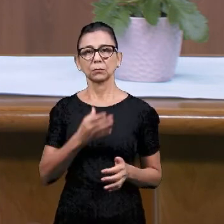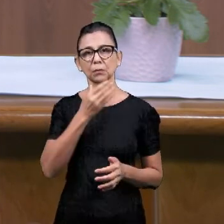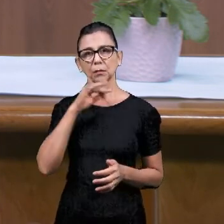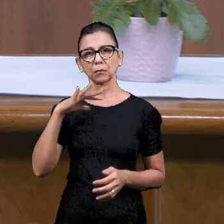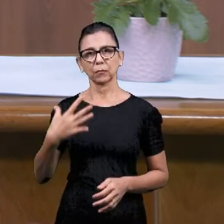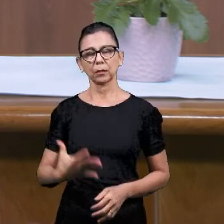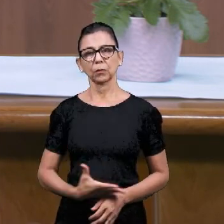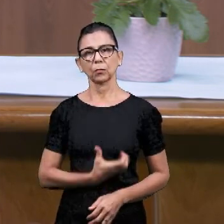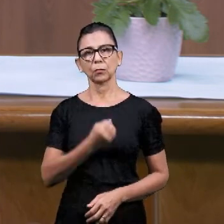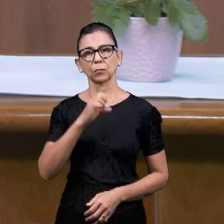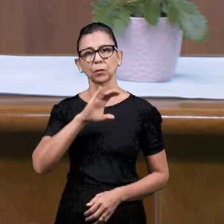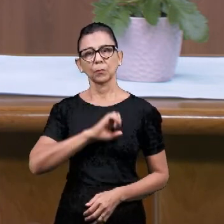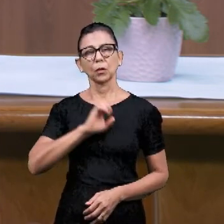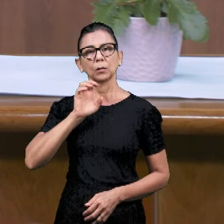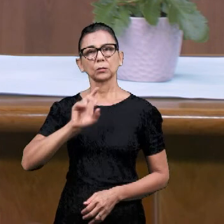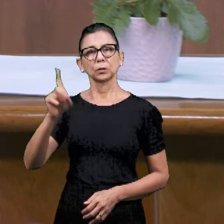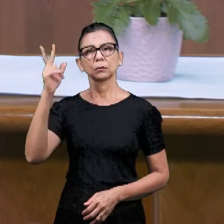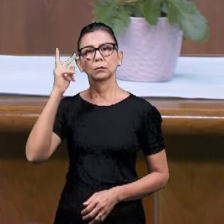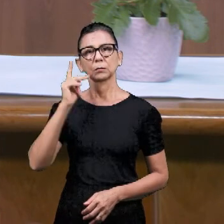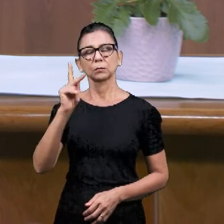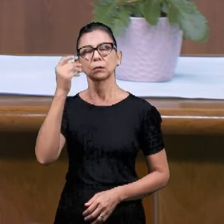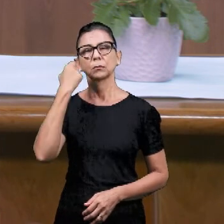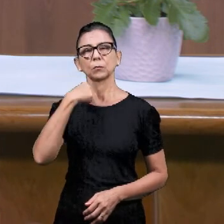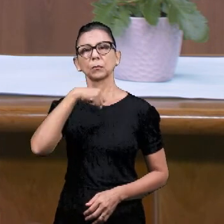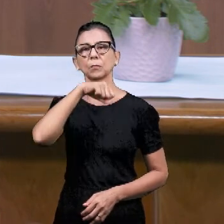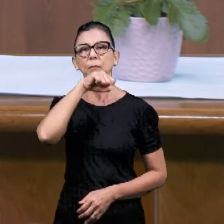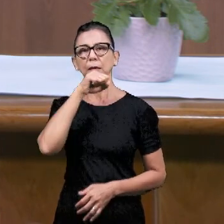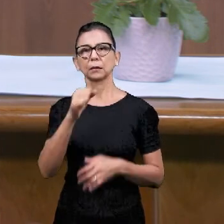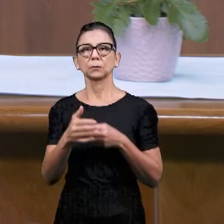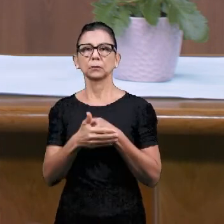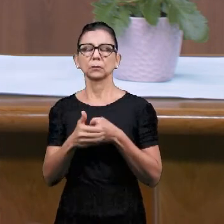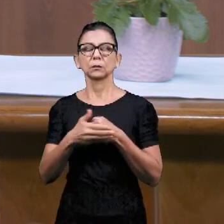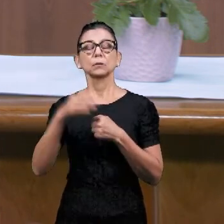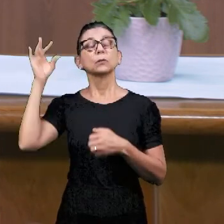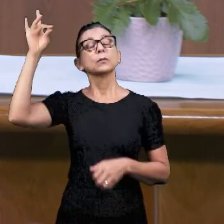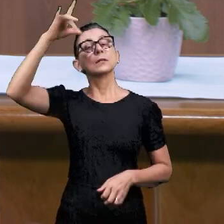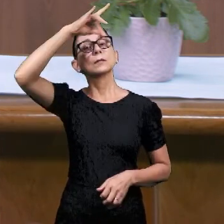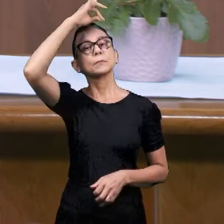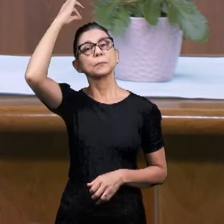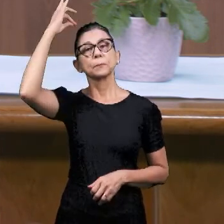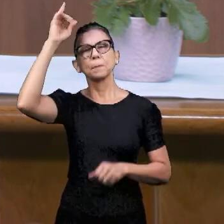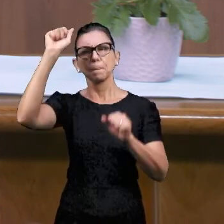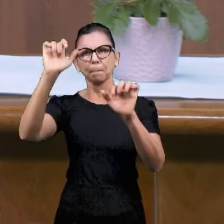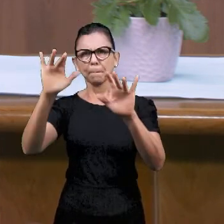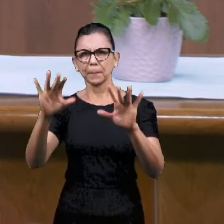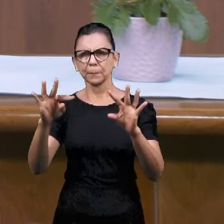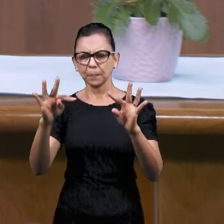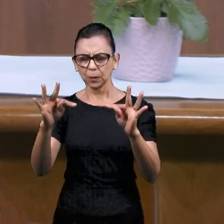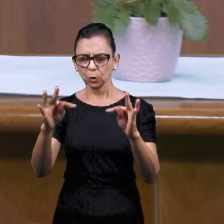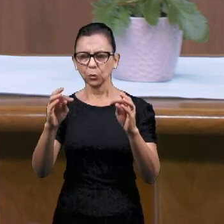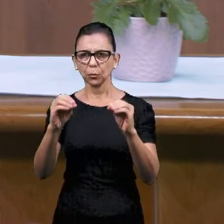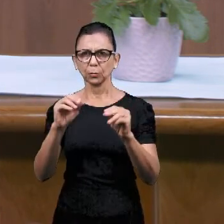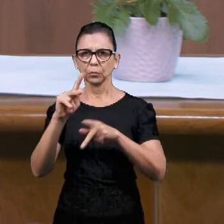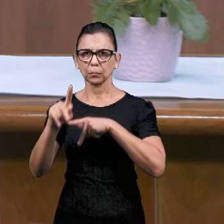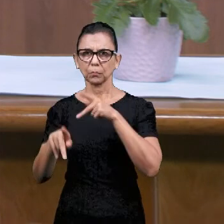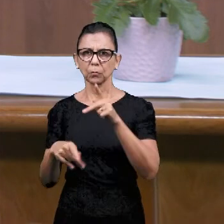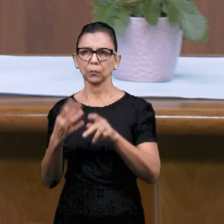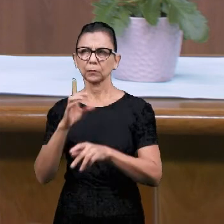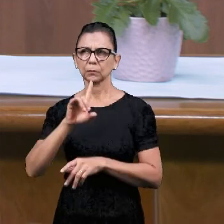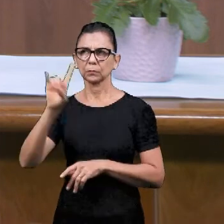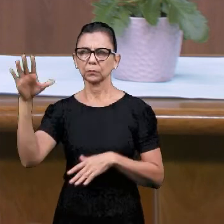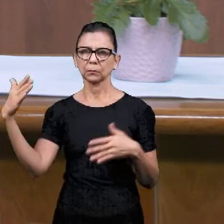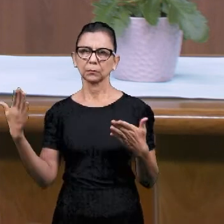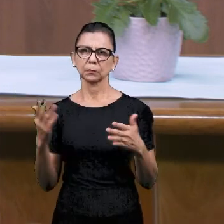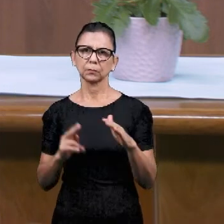notre Père éternel, les douces, saintes, éternelles consolations du Saint-Esprit reposent sur vous, frères, et sur toute l'Église de Dieu,